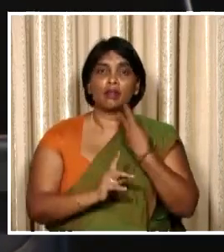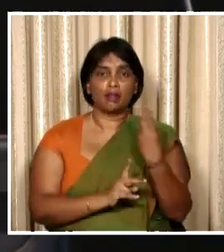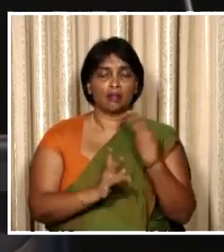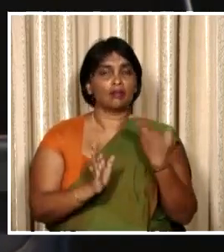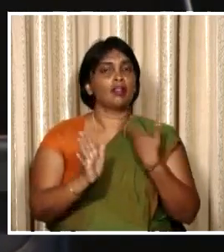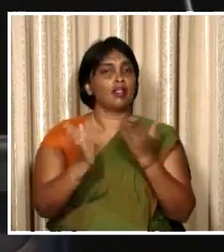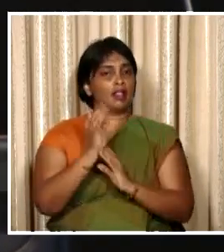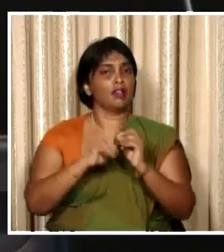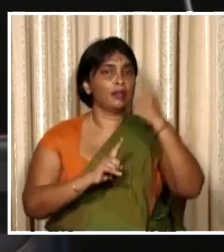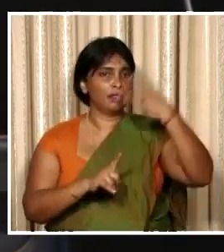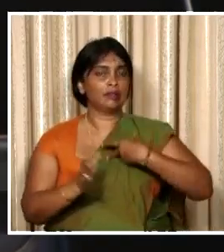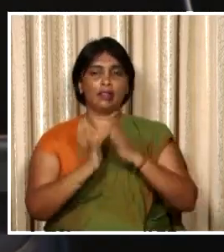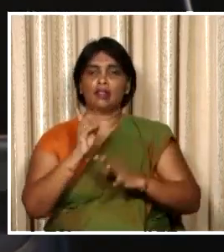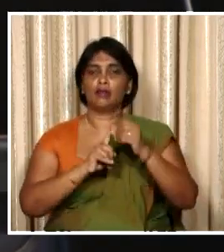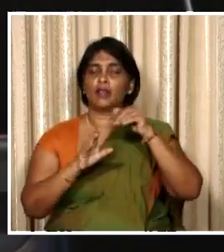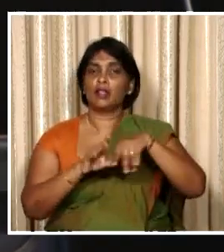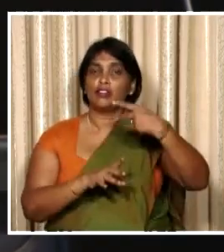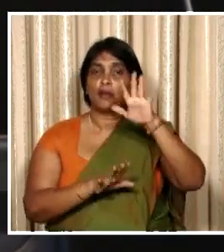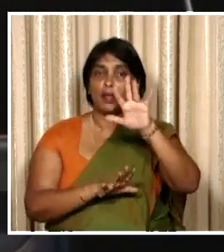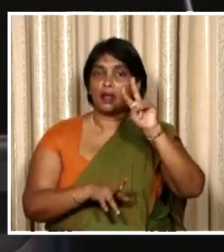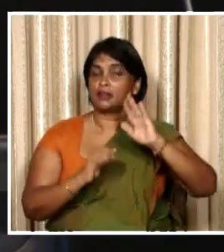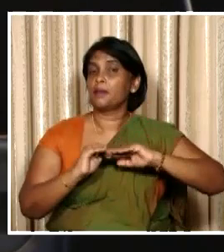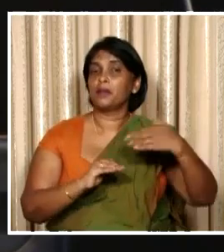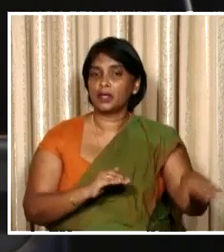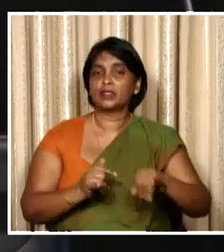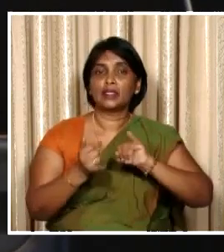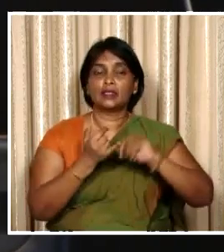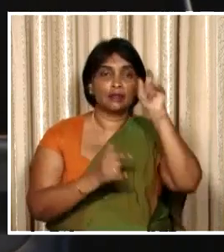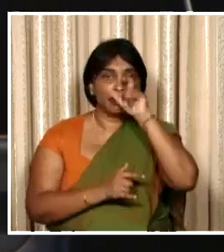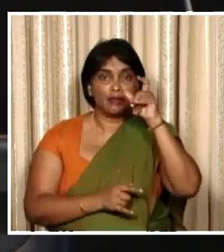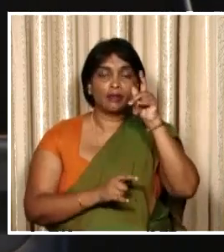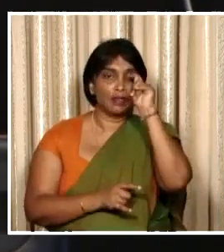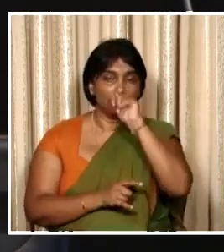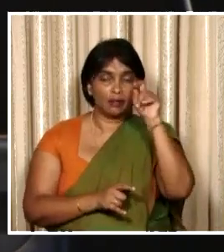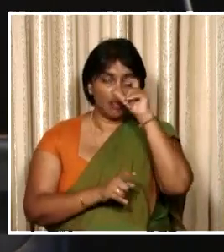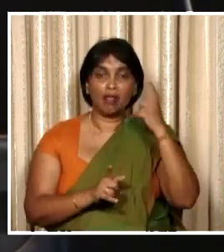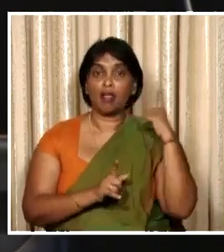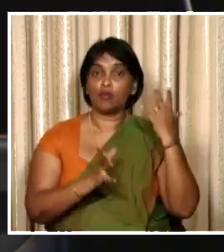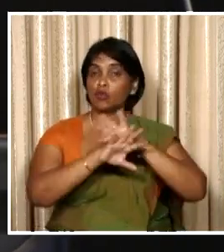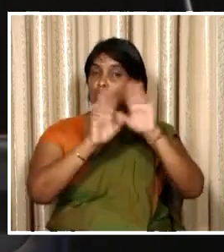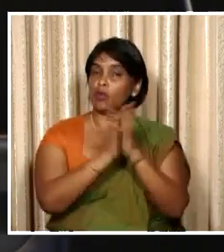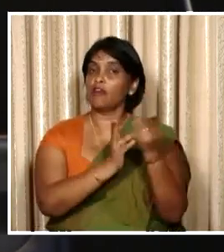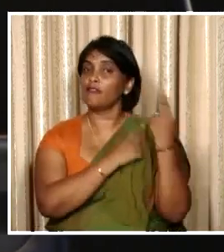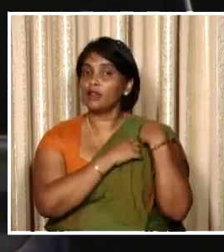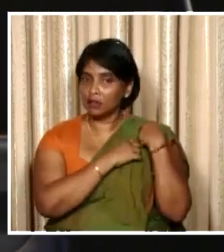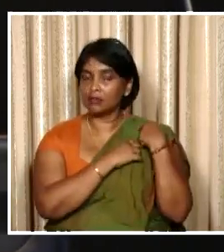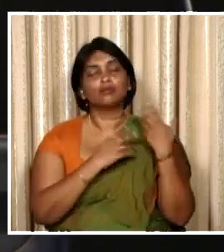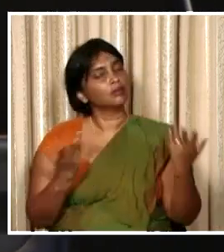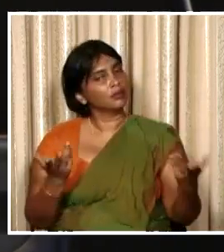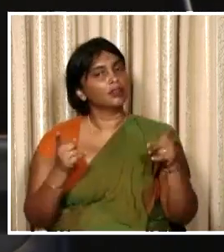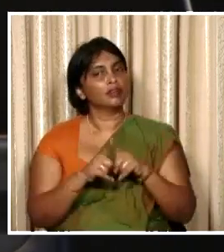අමත්‍ය සහ නියෝජ්‍ය අමති. හැබැයි දවස් 52කට පස්සේ සිරිසේන මහත්තයා නේද මේ ආරක්ෂක අංශ සේරම මෙහෙව්වේ. ඒ